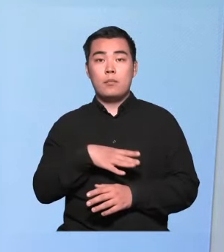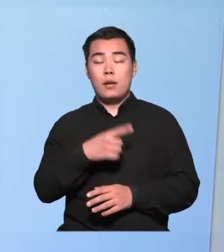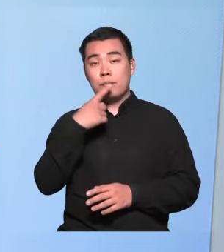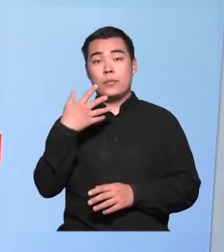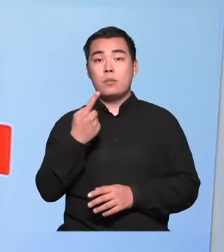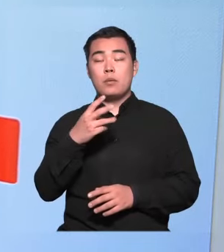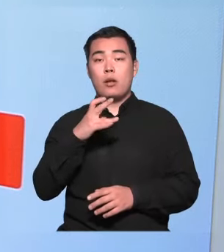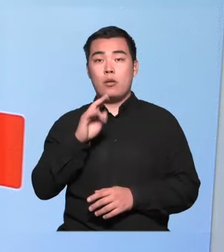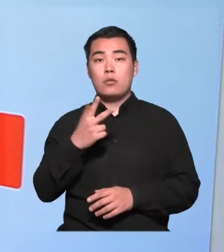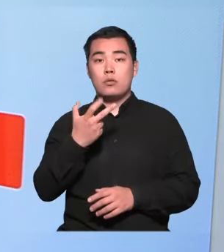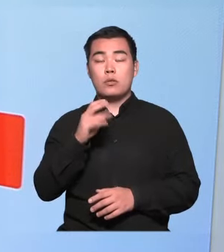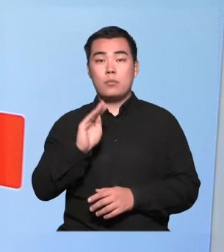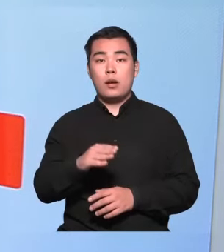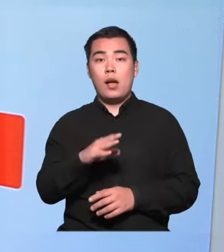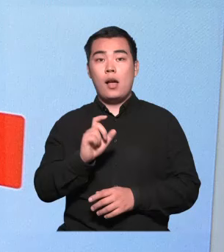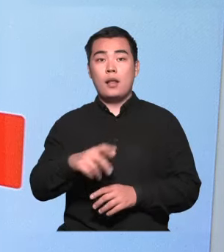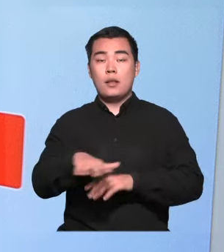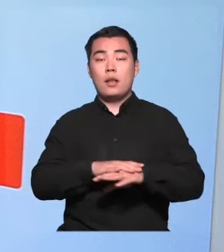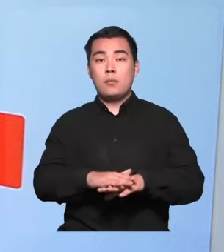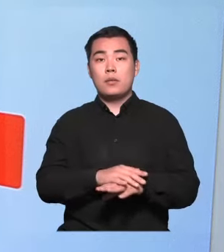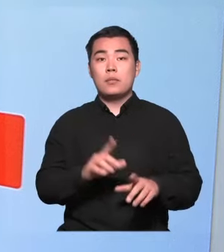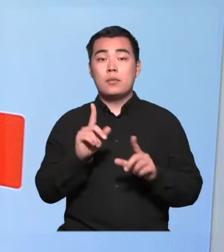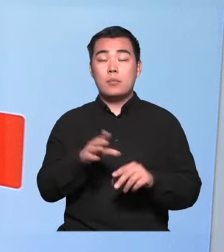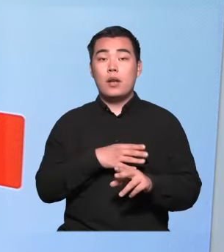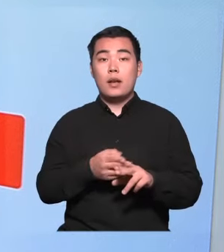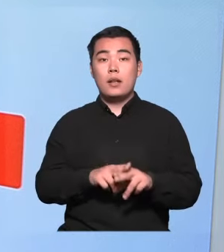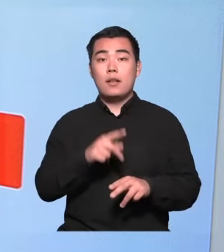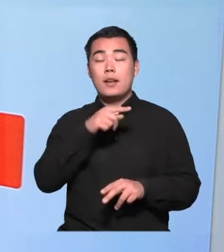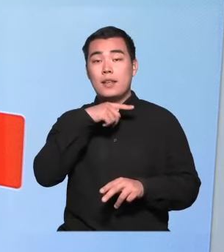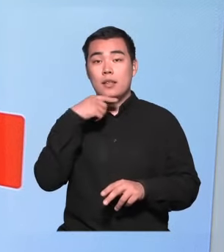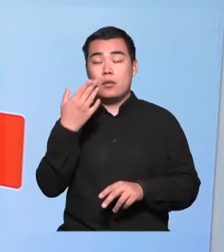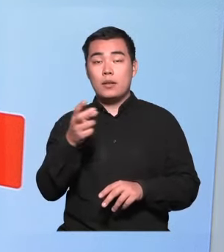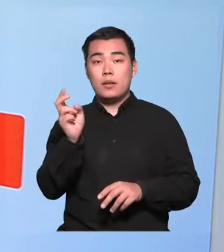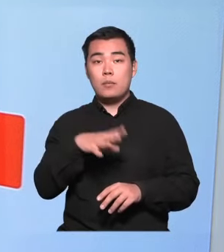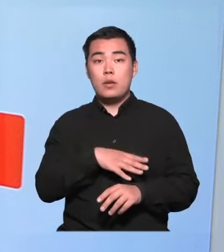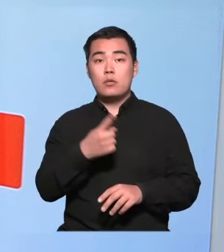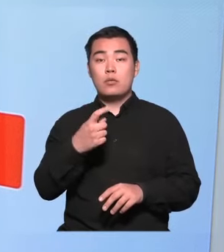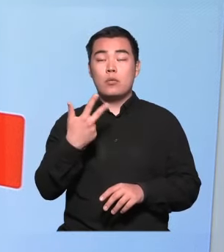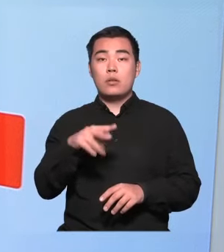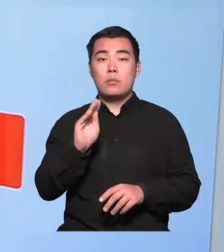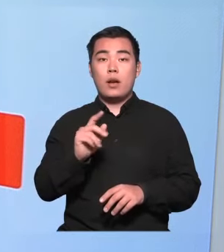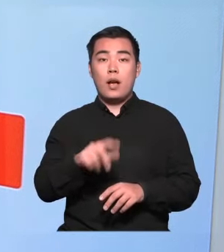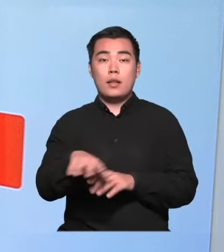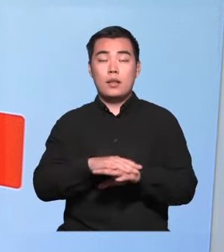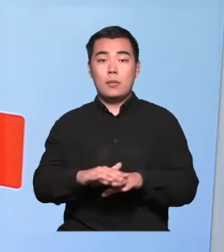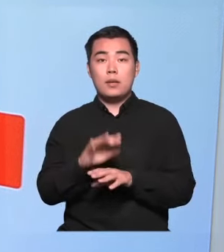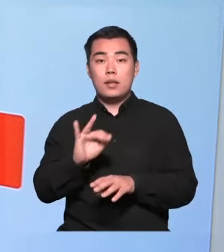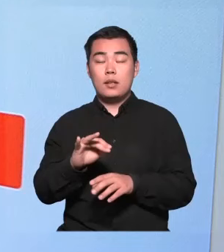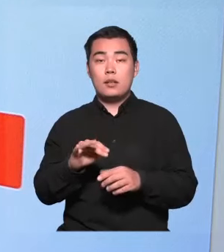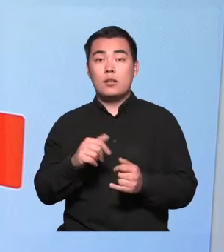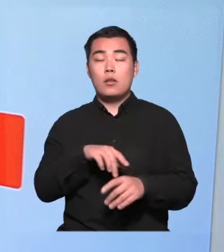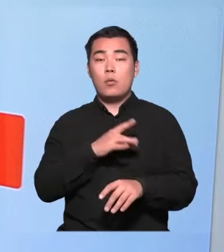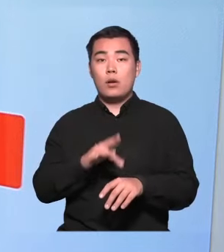былтыр 1 миллион 300 мыңнан астам адам саяхаттаған. Олардың көбі ресейліктер, 130 мыңдай адам олар. Сондай ақ бас